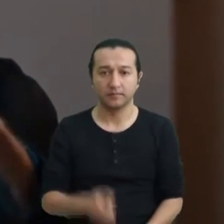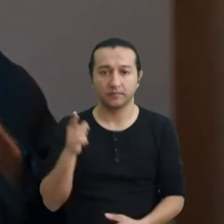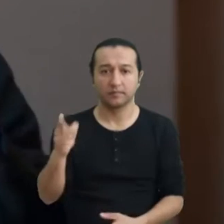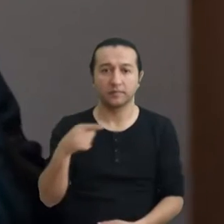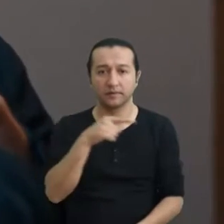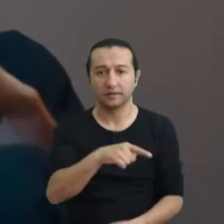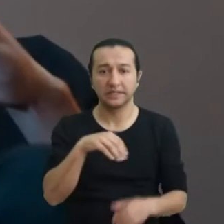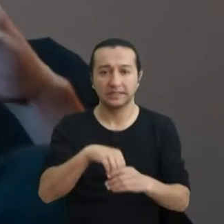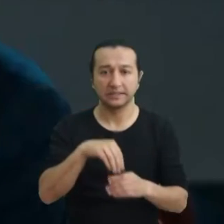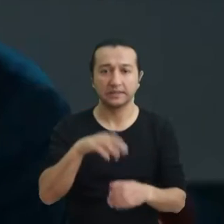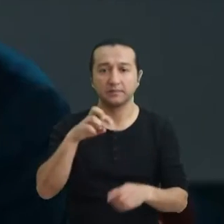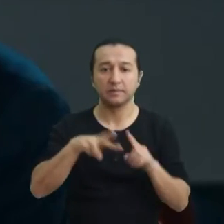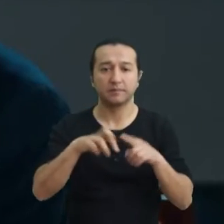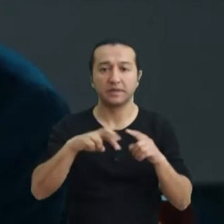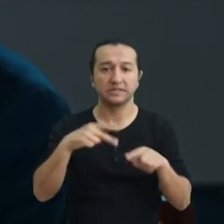Destedeki papazlardan biri.